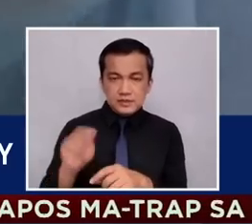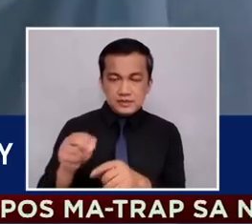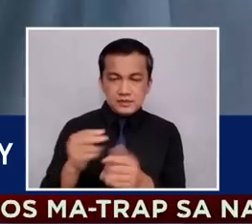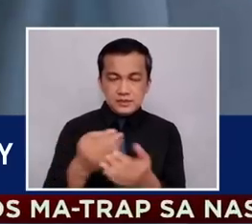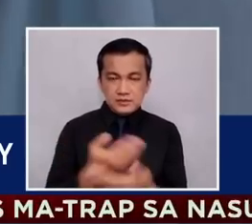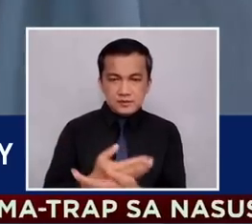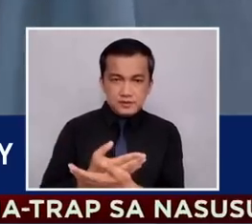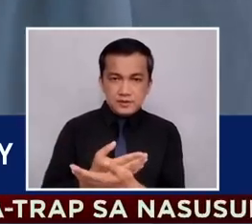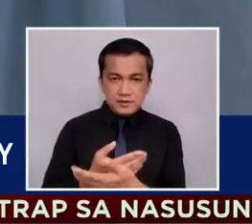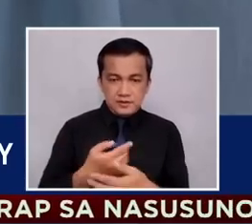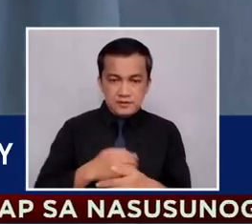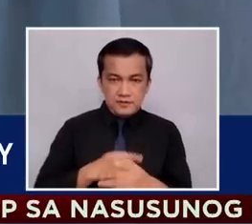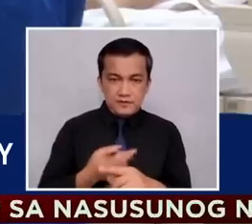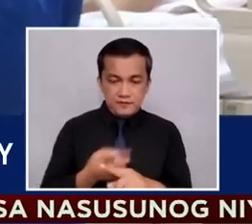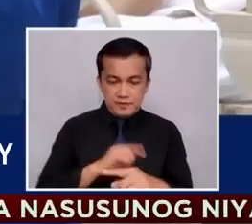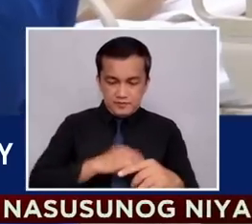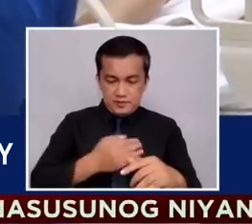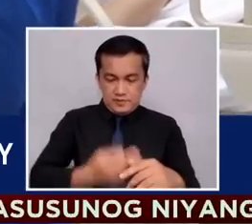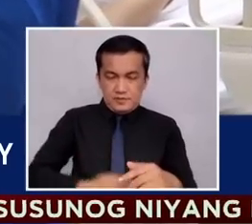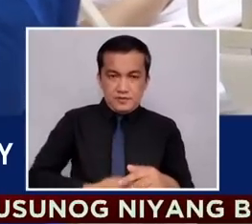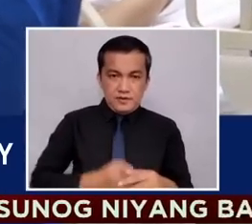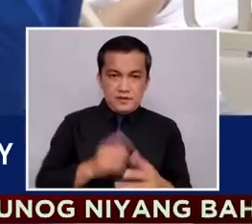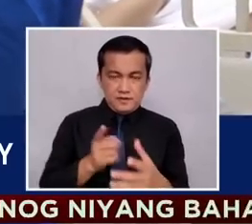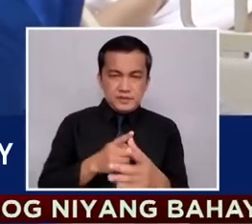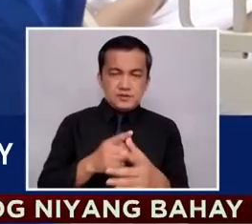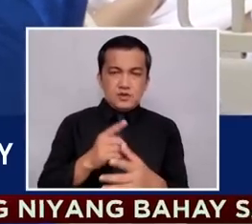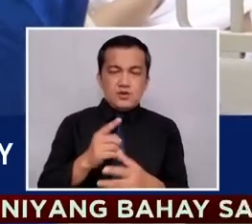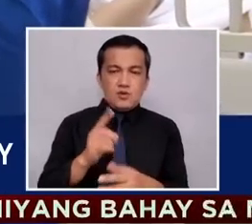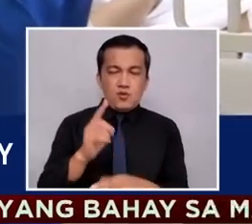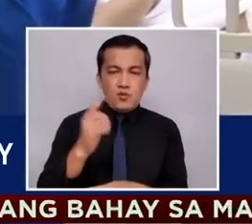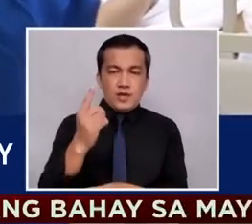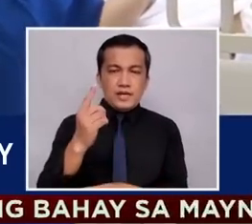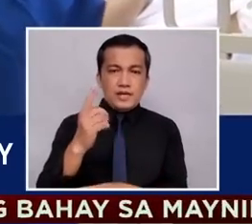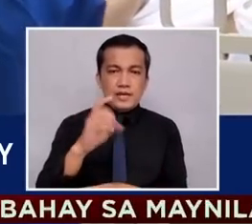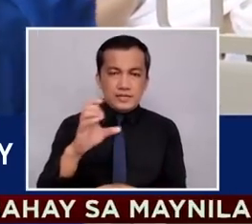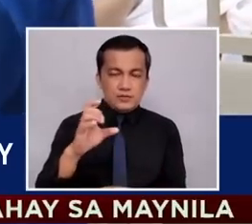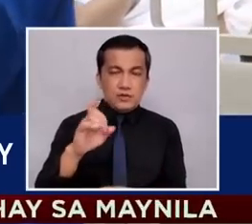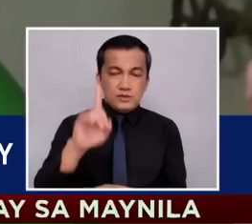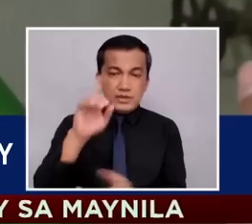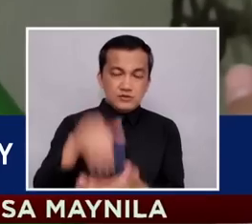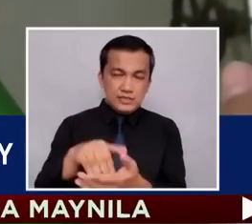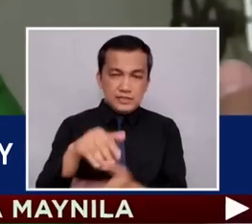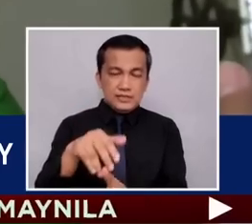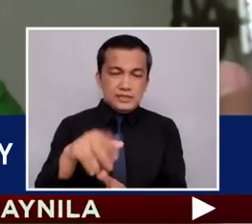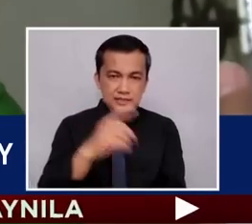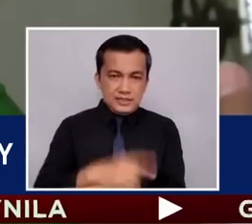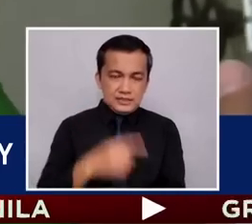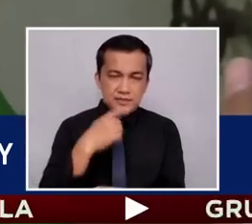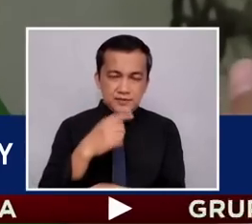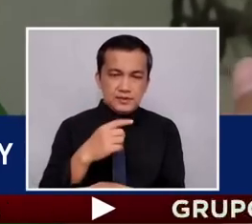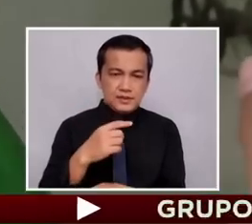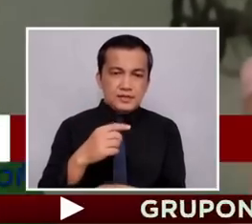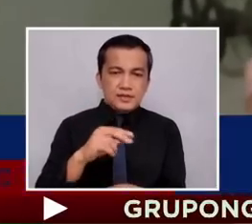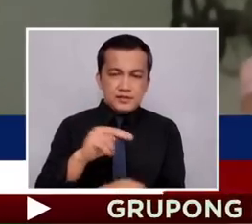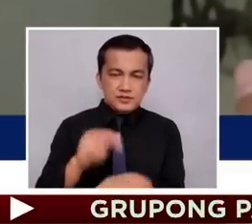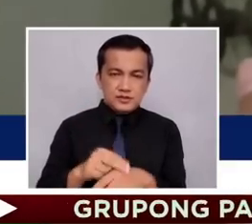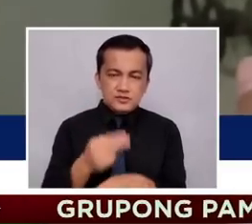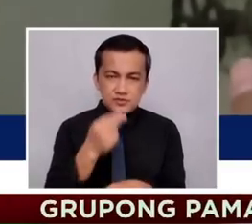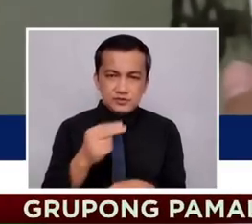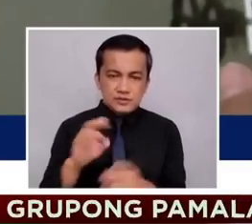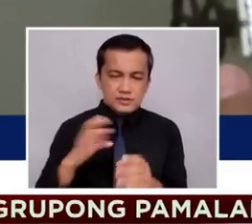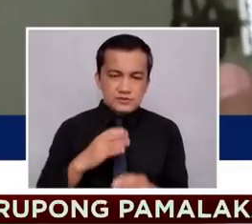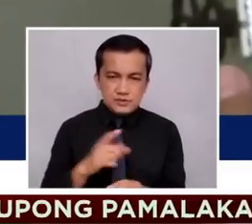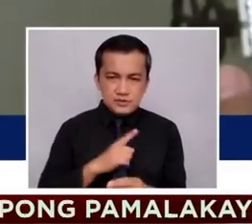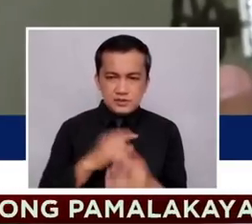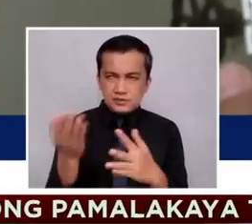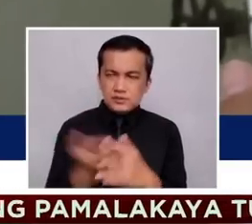sinapupunan o ang tinatawag na unang 1,000 araw ayon sa National Nutrition Council. So ano na yung mga interventions na to?